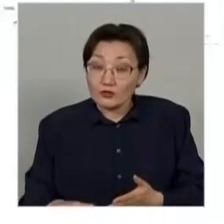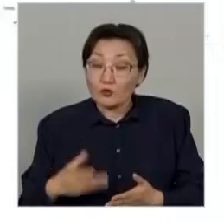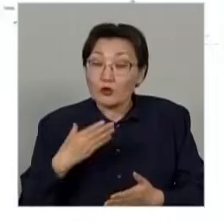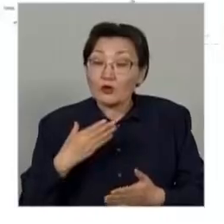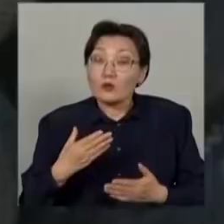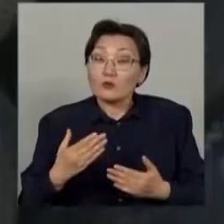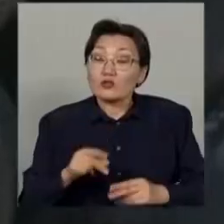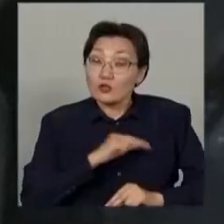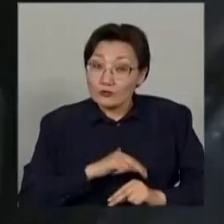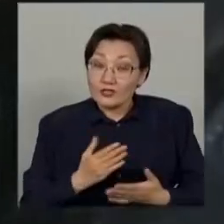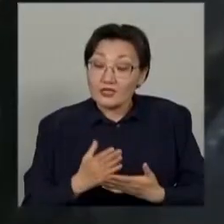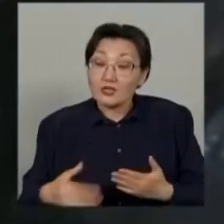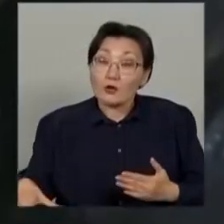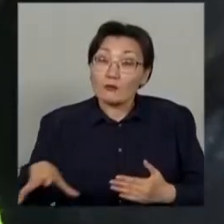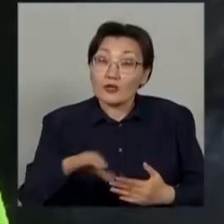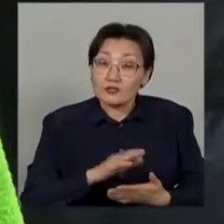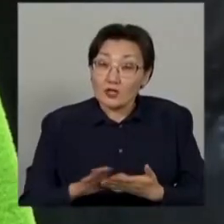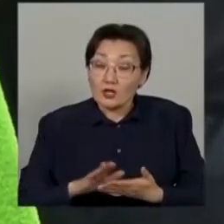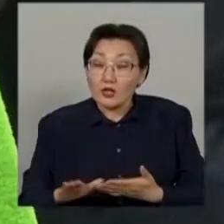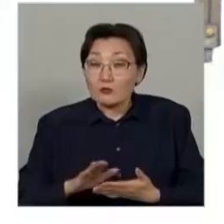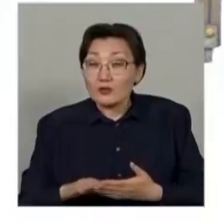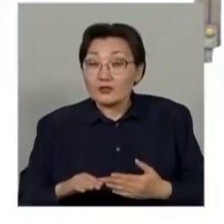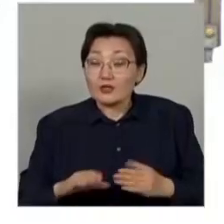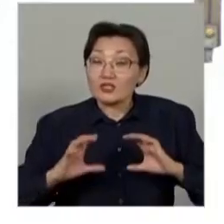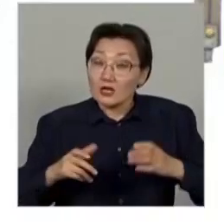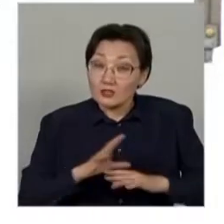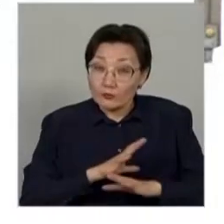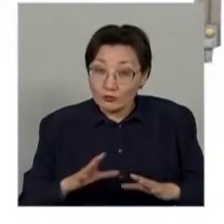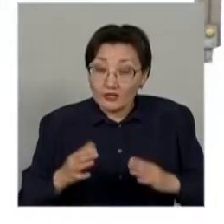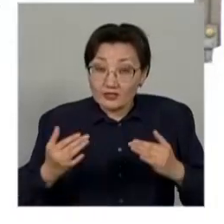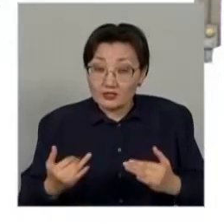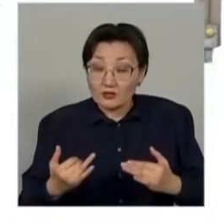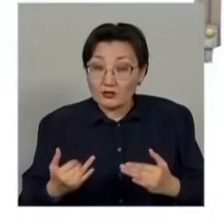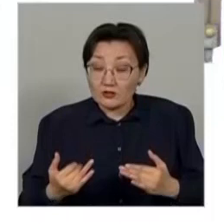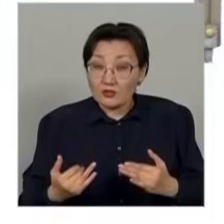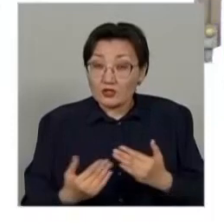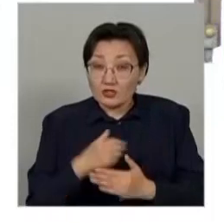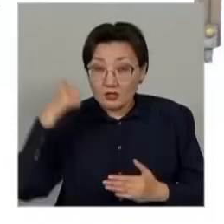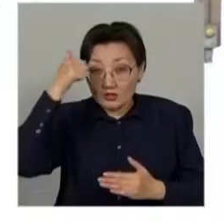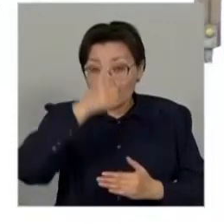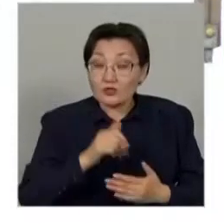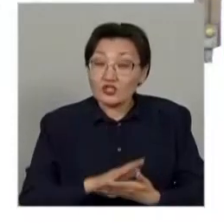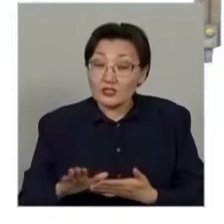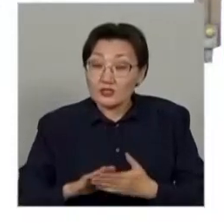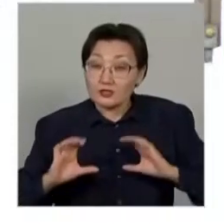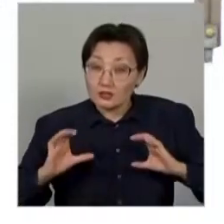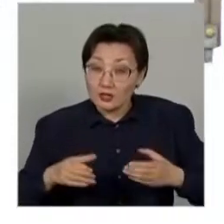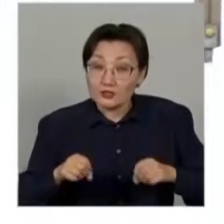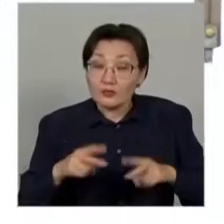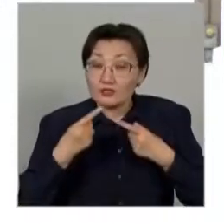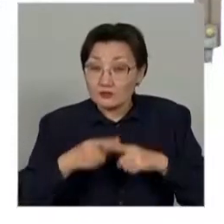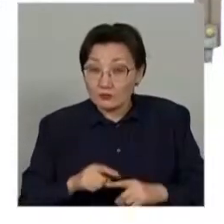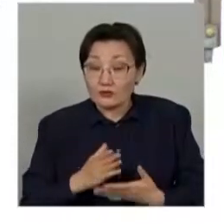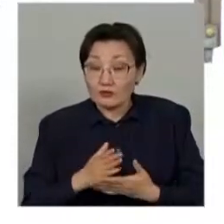қазір бар жер тазалайтын. Тазалайтын машиналар, тракторлер болмайтын. Қазір осы жаңалықтан бастап жақсы тазартылып жатыр.